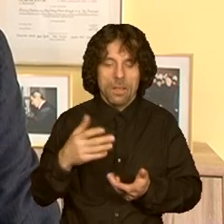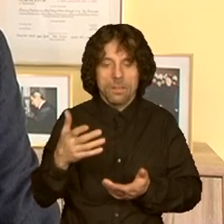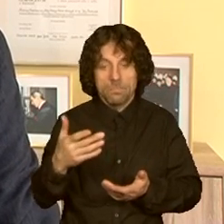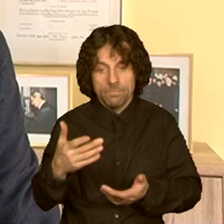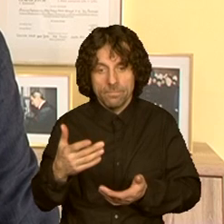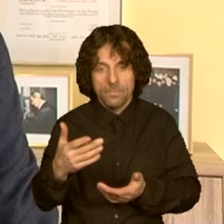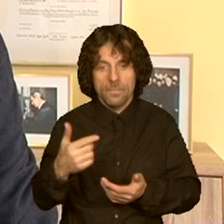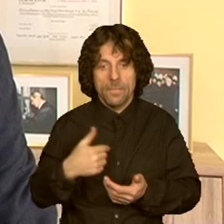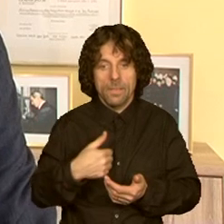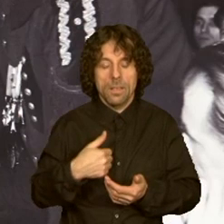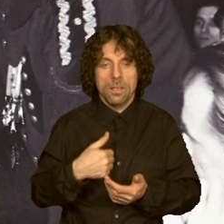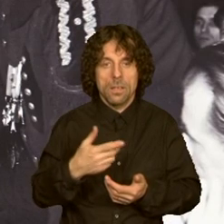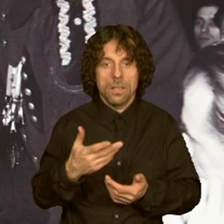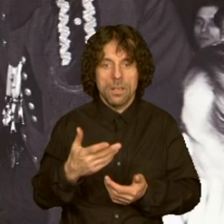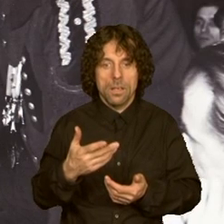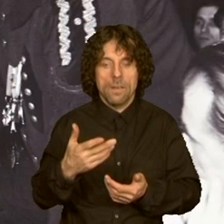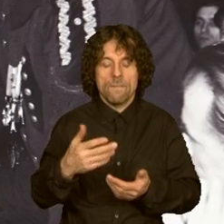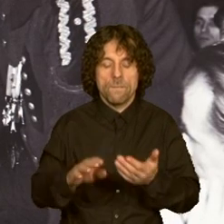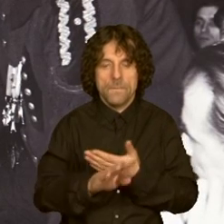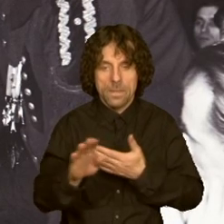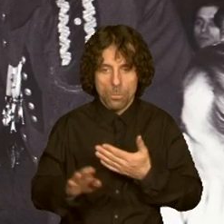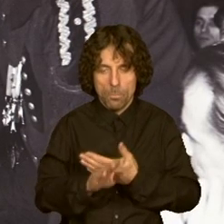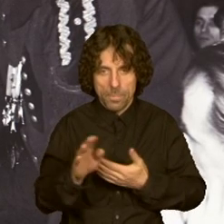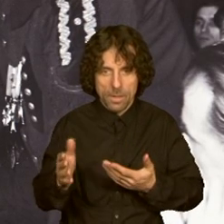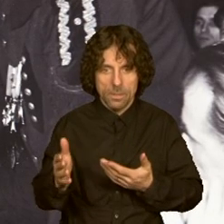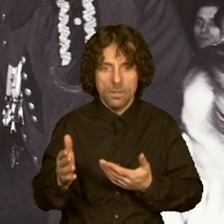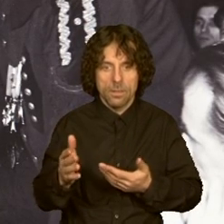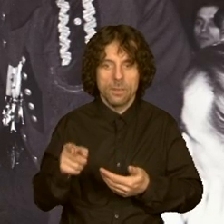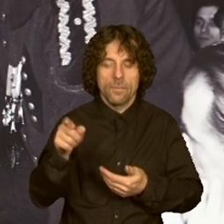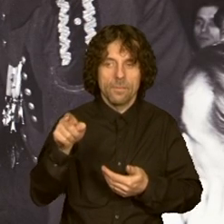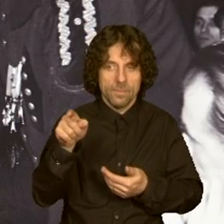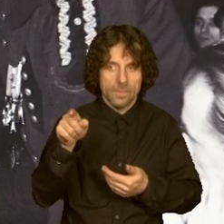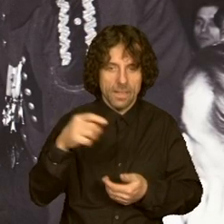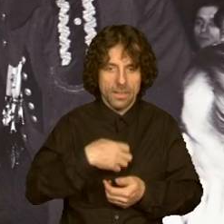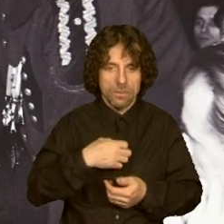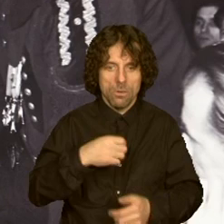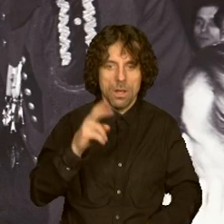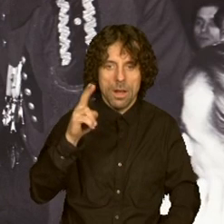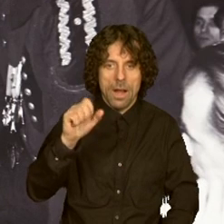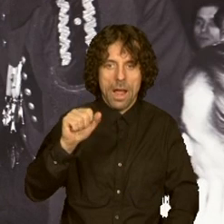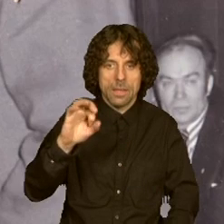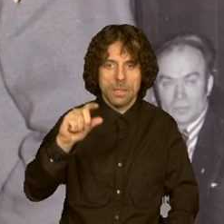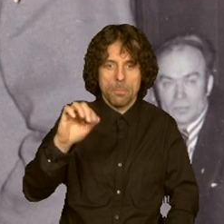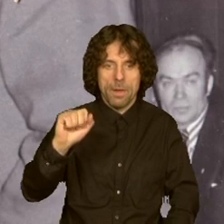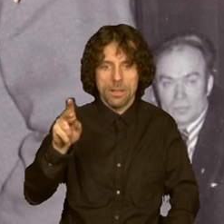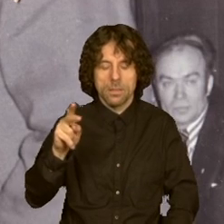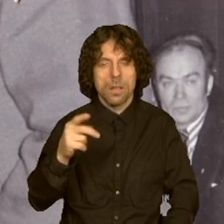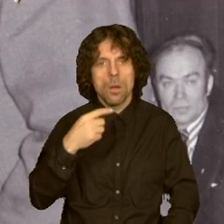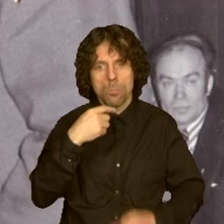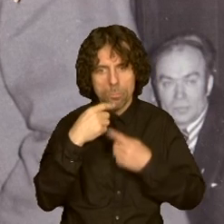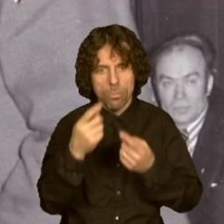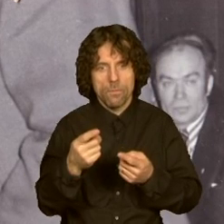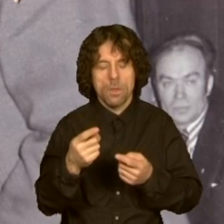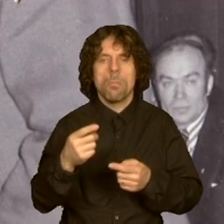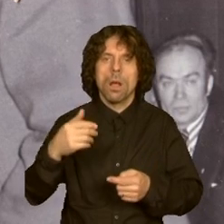obowiązku zabrać głos, więc wplotłem w całe swoje wystąpienie laudację dla pana dyrektora Kasperlika. Powiem